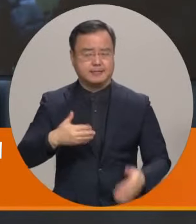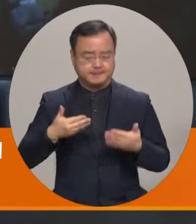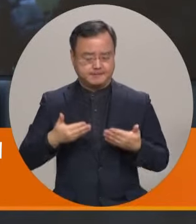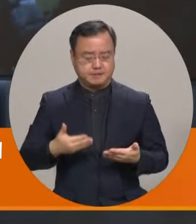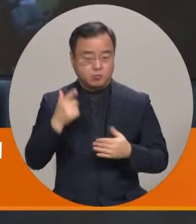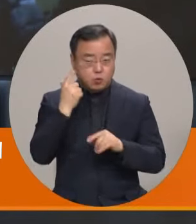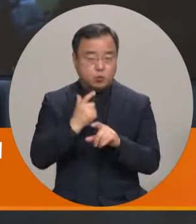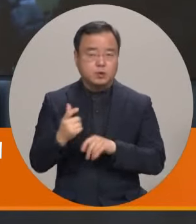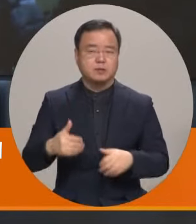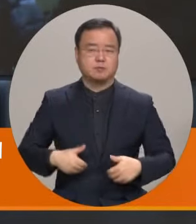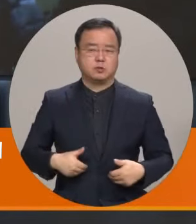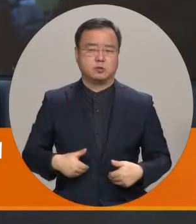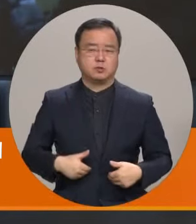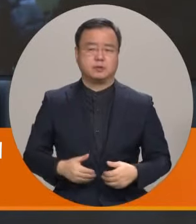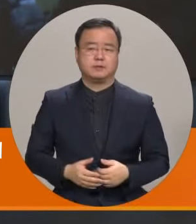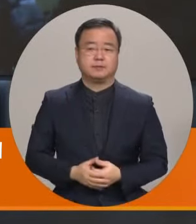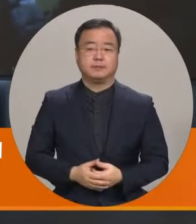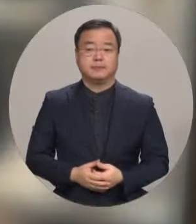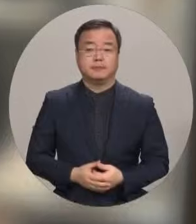기자가 취재했습니다.